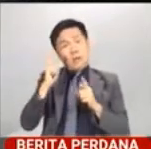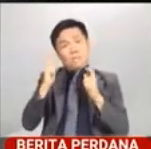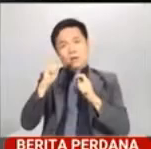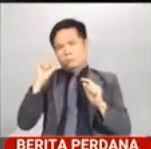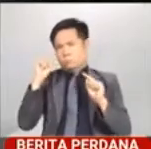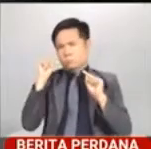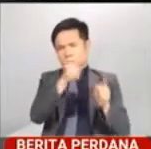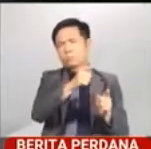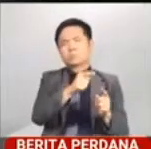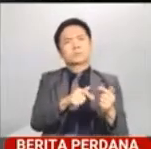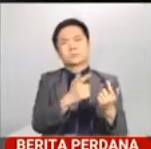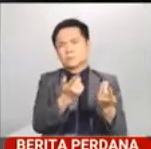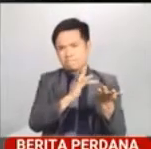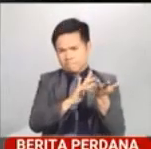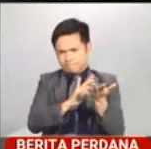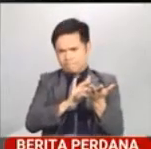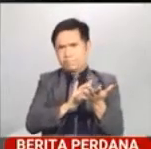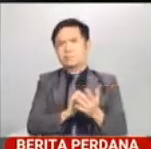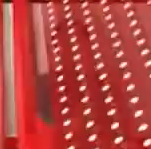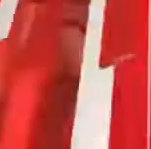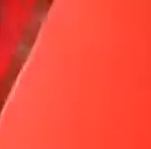lanjut ke